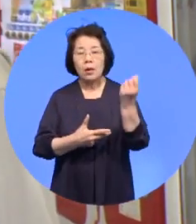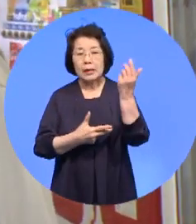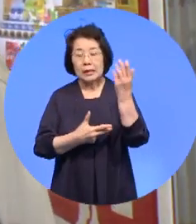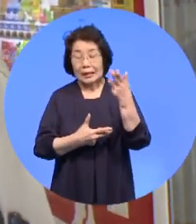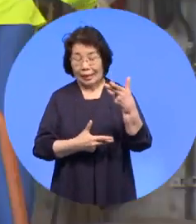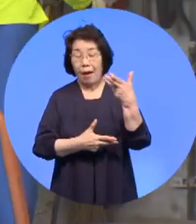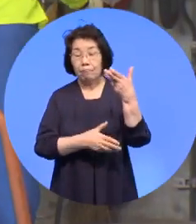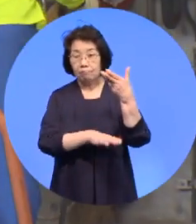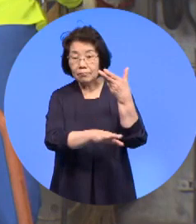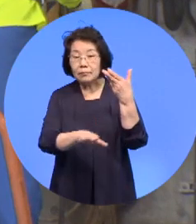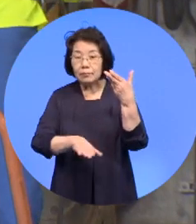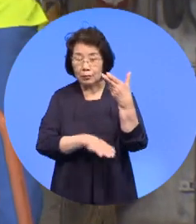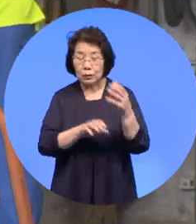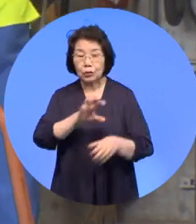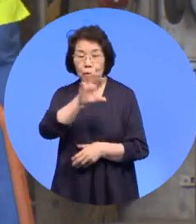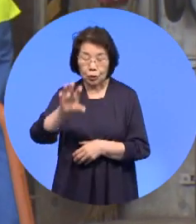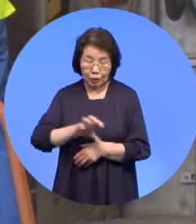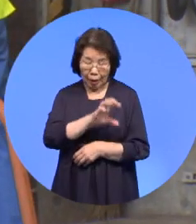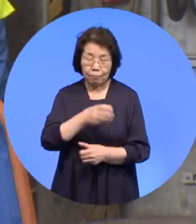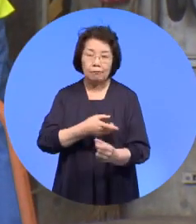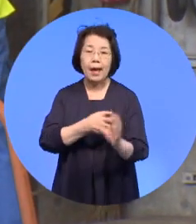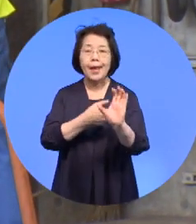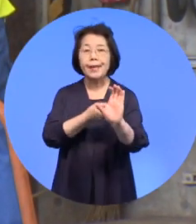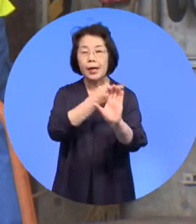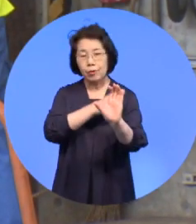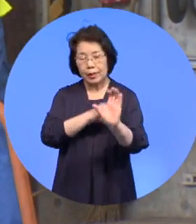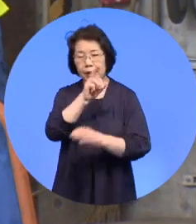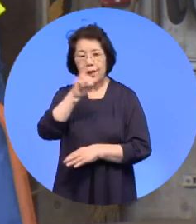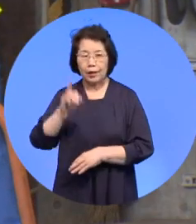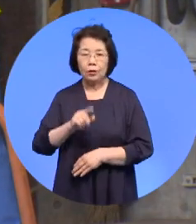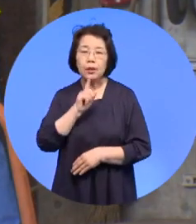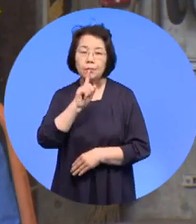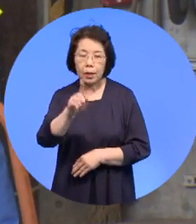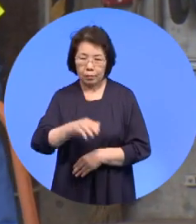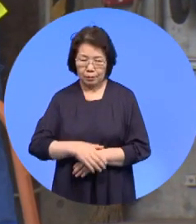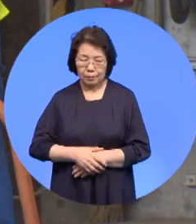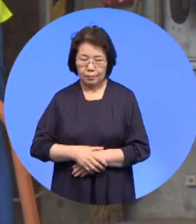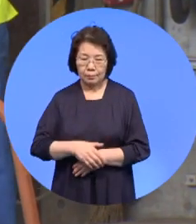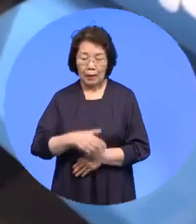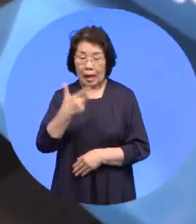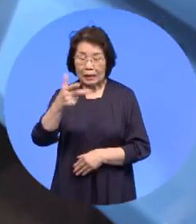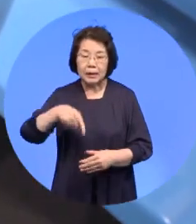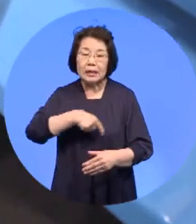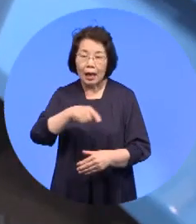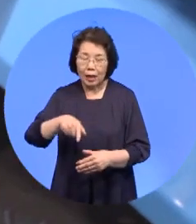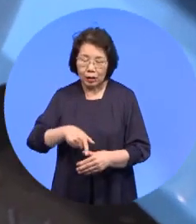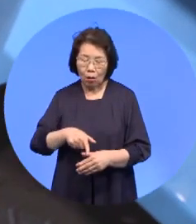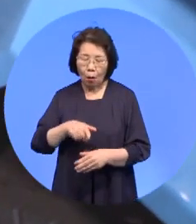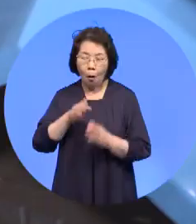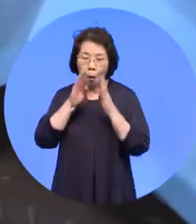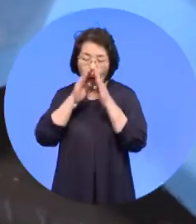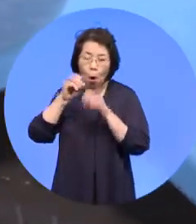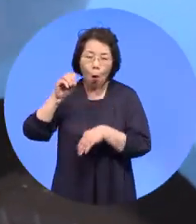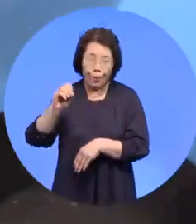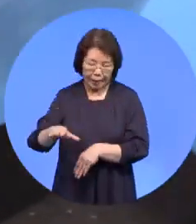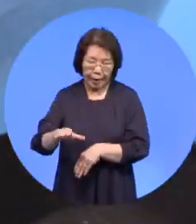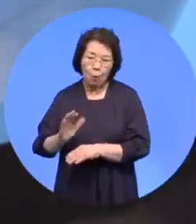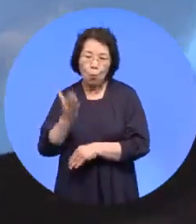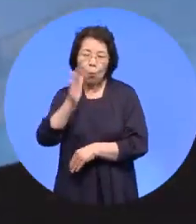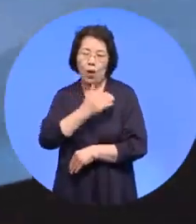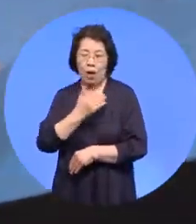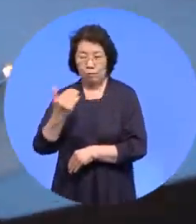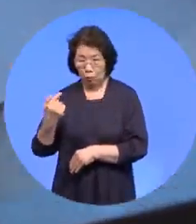と言います a簡単に言いますと吹田市内から出た金のはいこれをですねコーンの